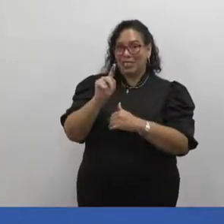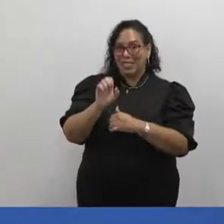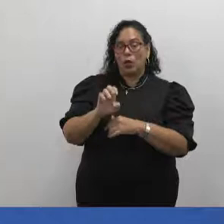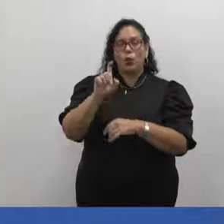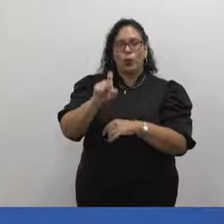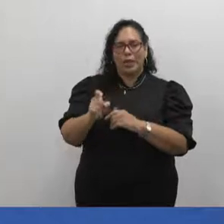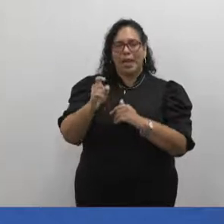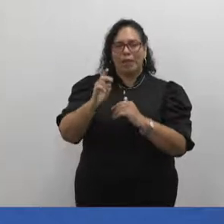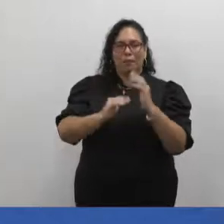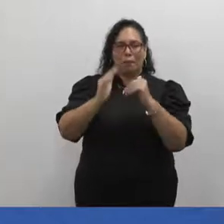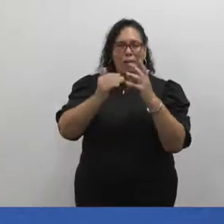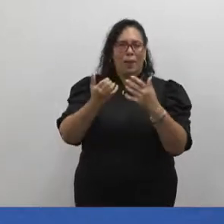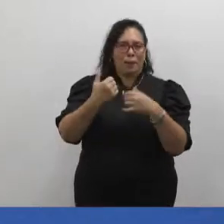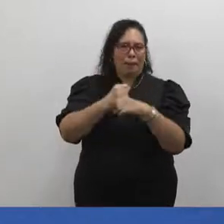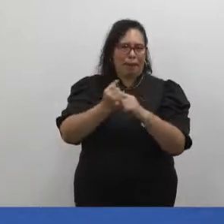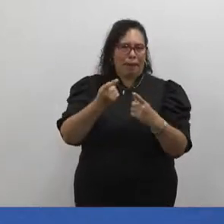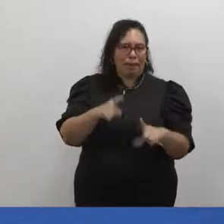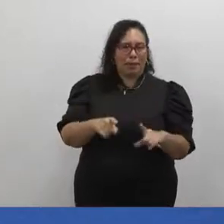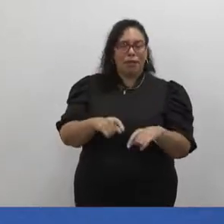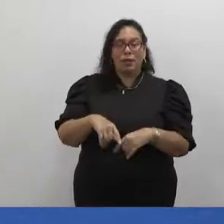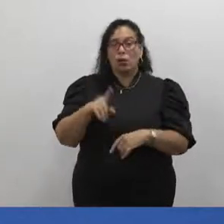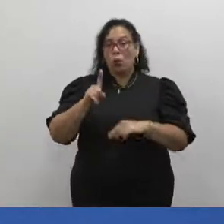nó về dương miền tháp ca pi